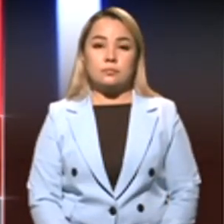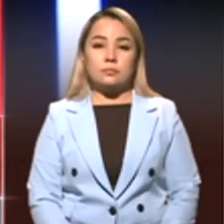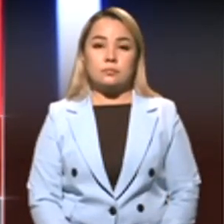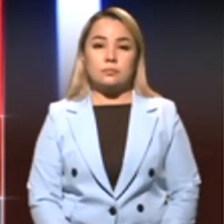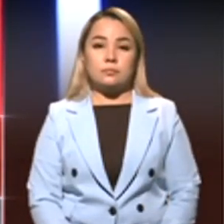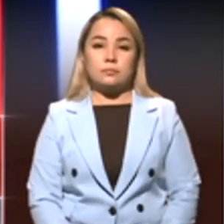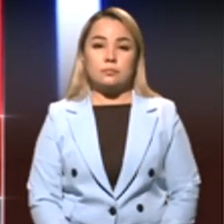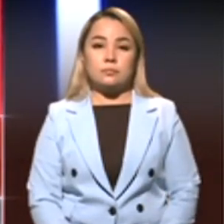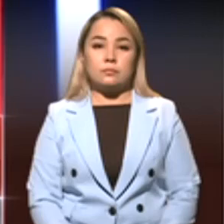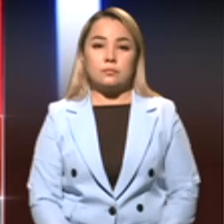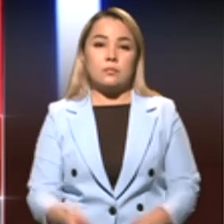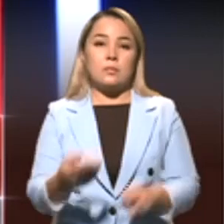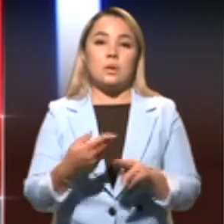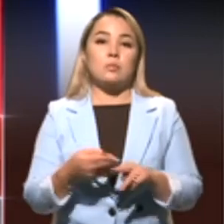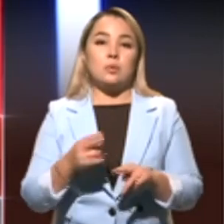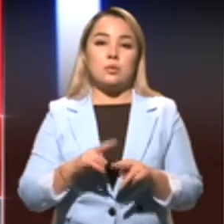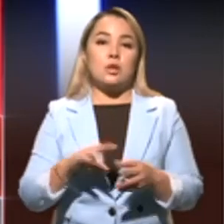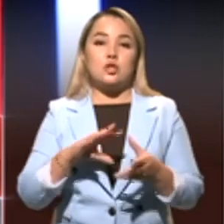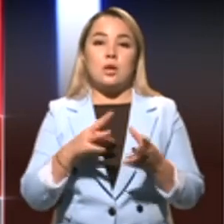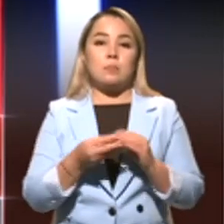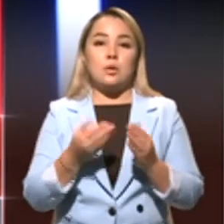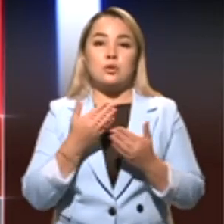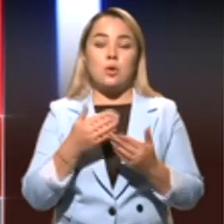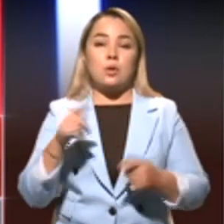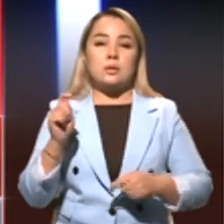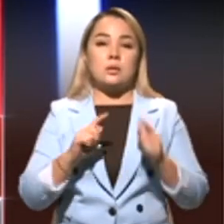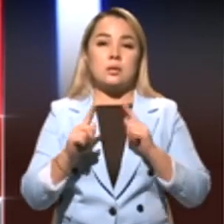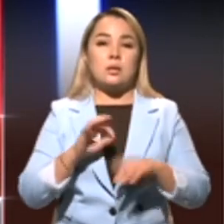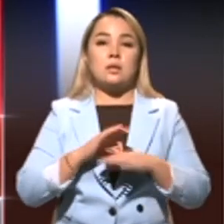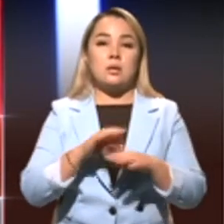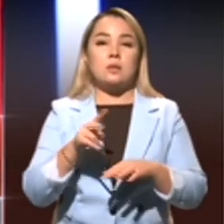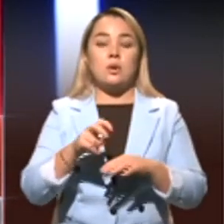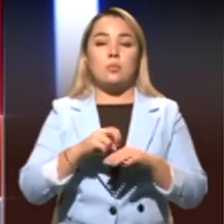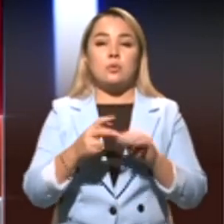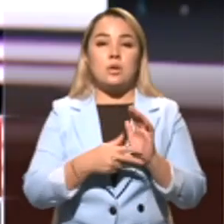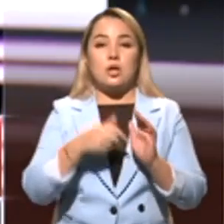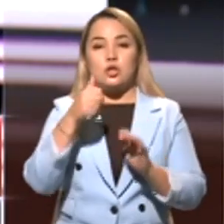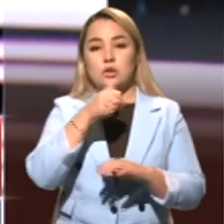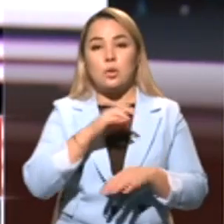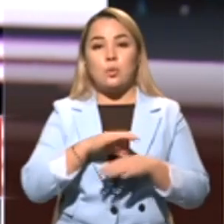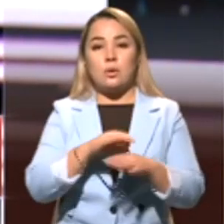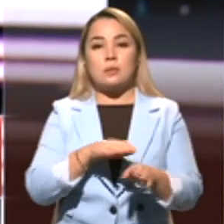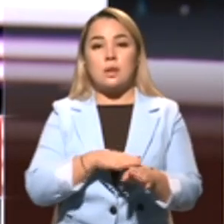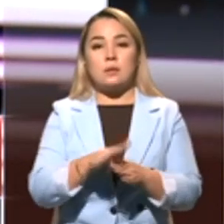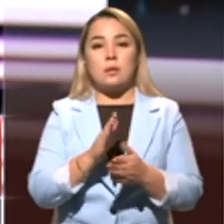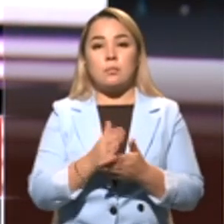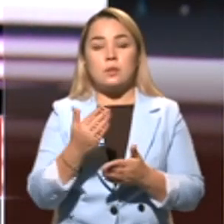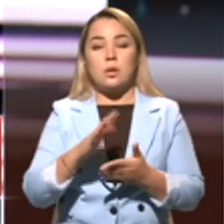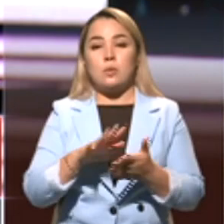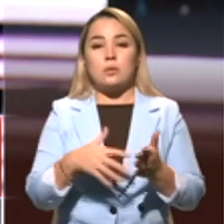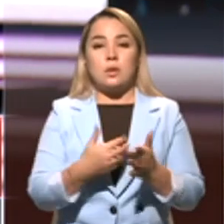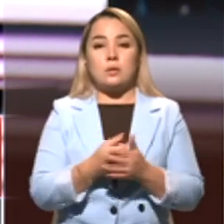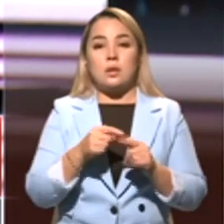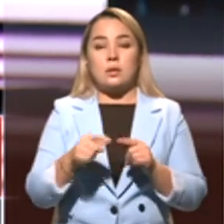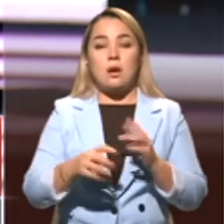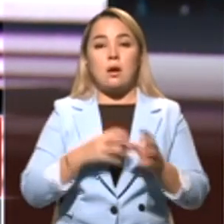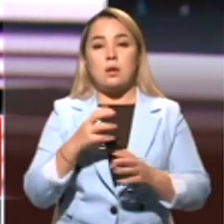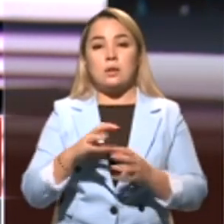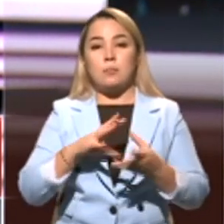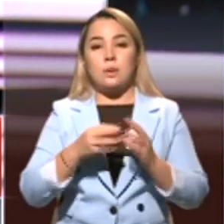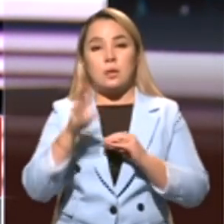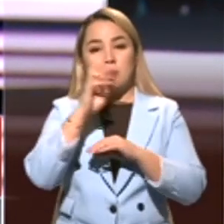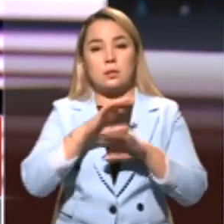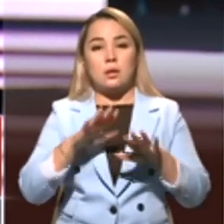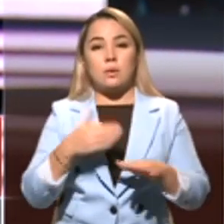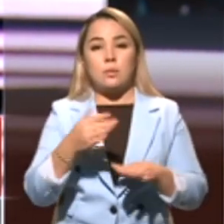Енді бұл жалпы соңғы съез 2018 жылы өткен болатын. Содан бері әлемде, жалпы